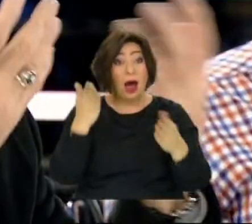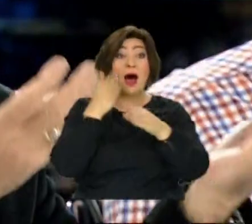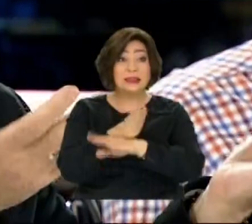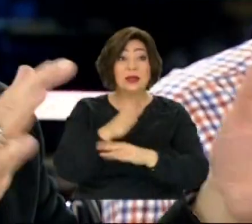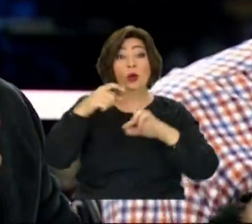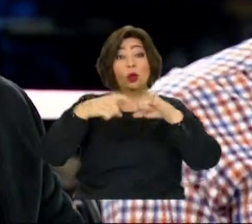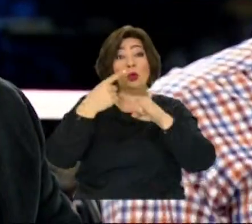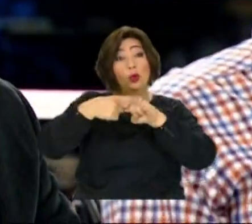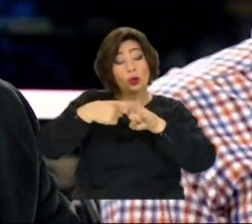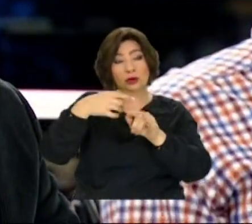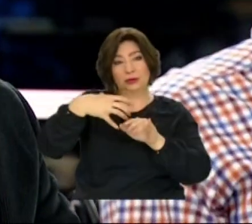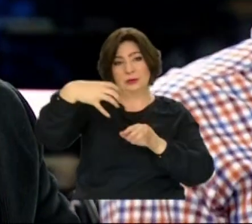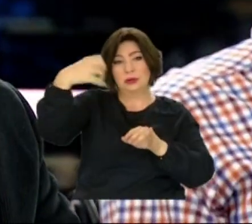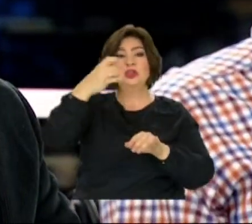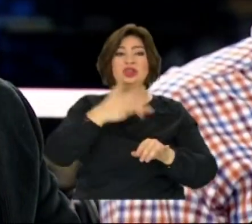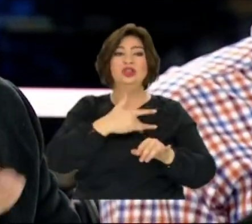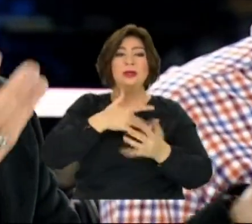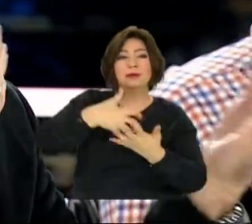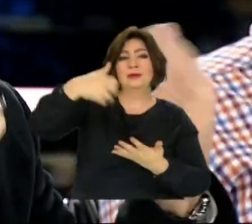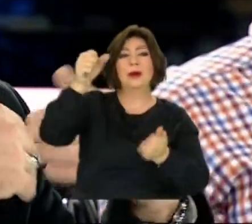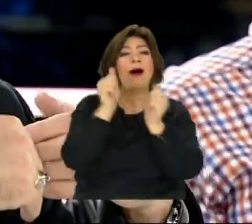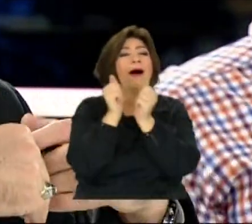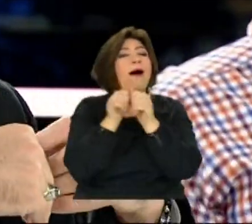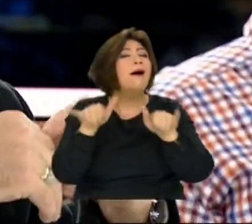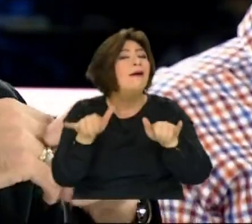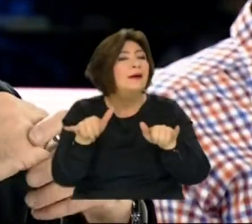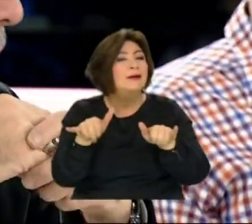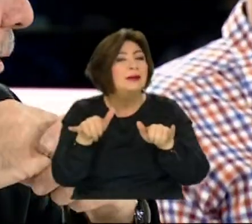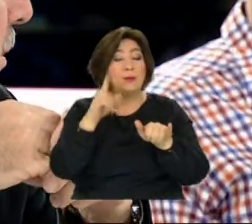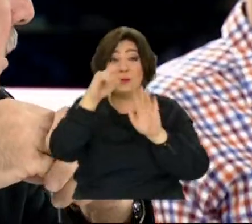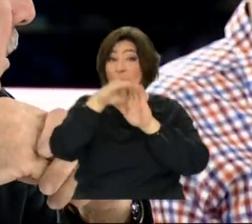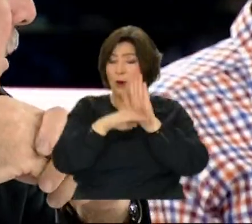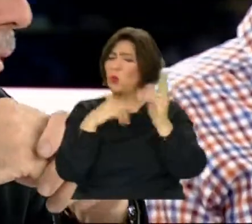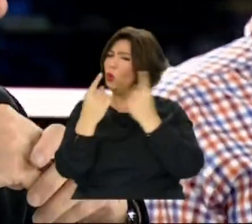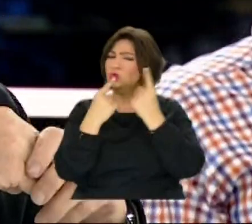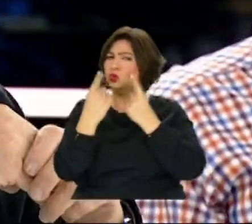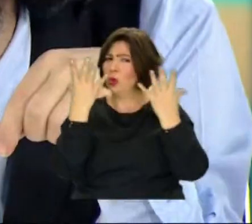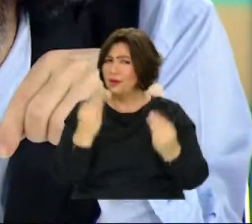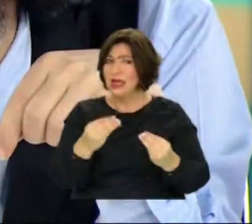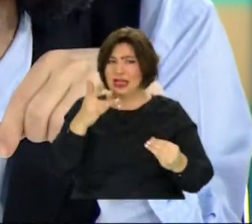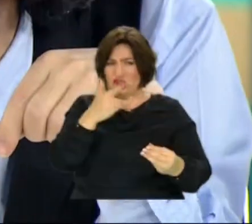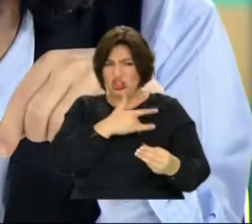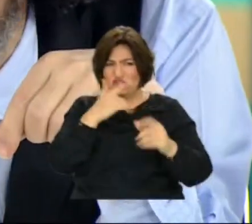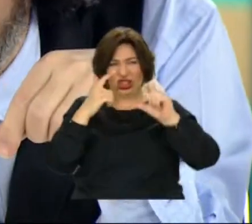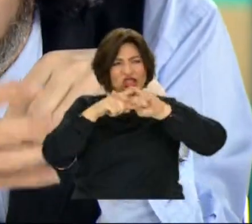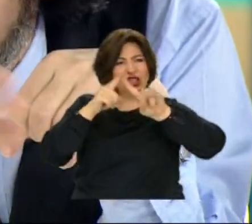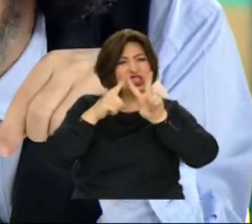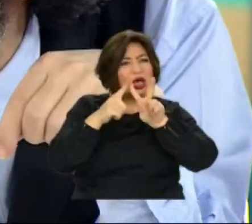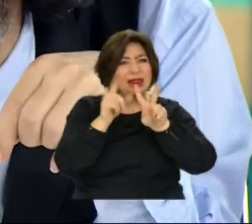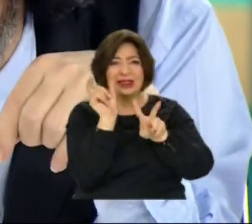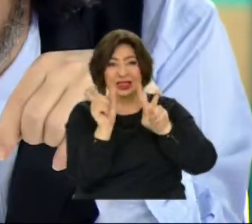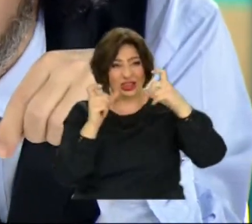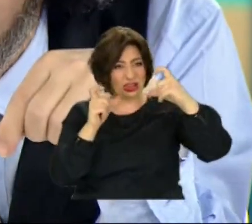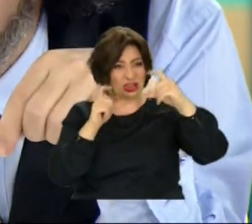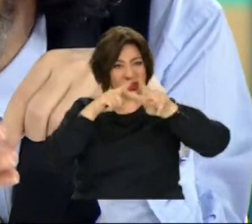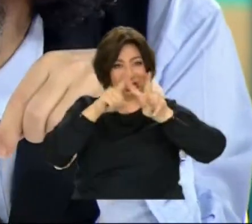ruh çekildikten sonra can da çekilmiş oluyor. Şimdi belki başka bir programda da konuşmuş olabiliriz. Can da, evet, ilginç bir kelimedir. Evet. Çünkü bizim